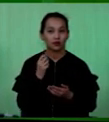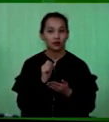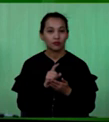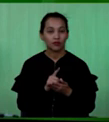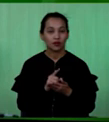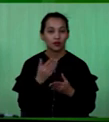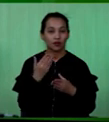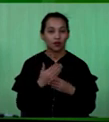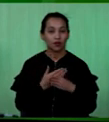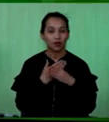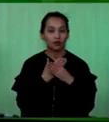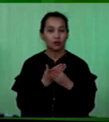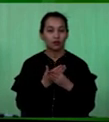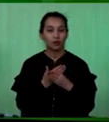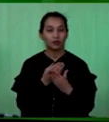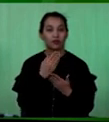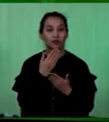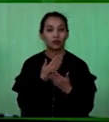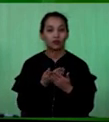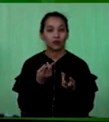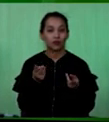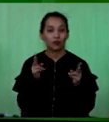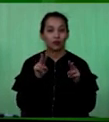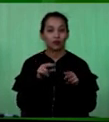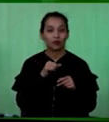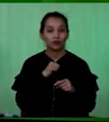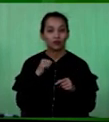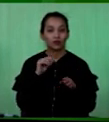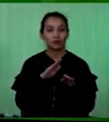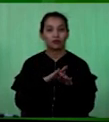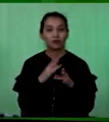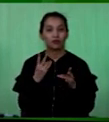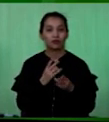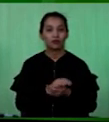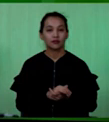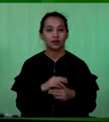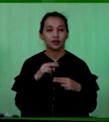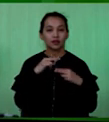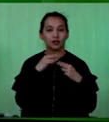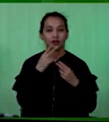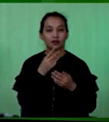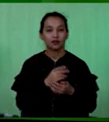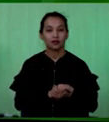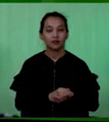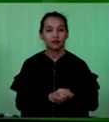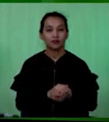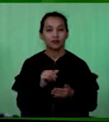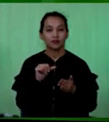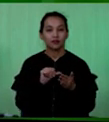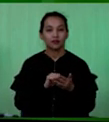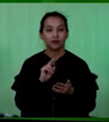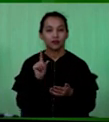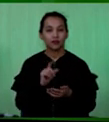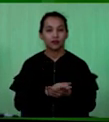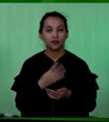sizga yordam sifatida ko'rsataman. Qolgan amallarni o'zingiz bajarasiz. Diqqat qiling. 6 kilogram